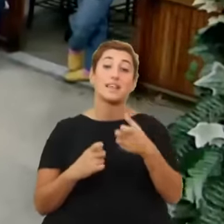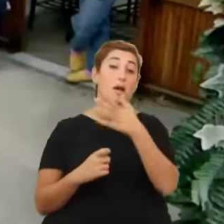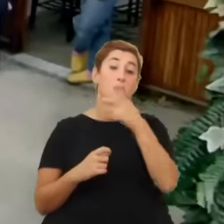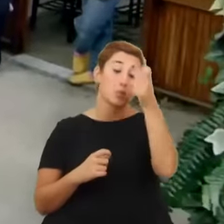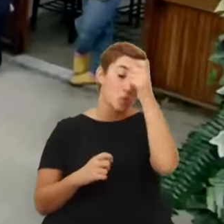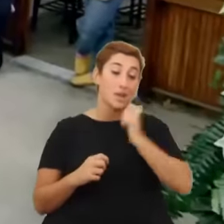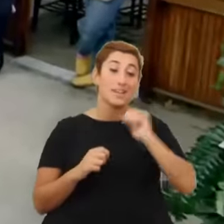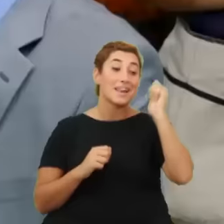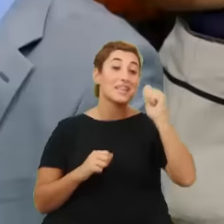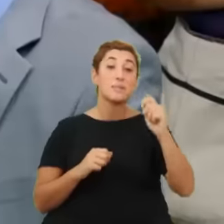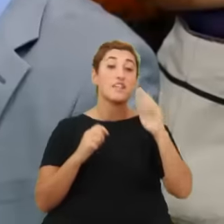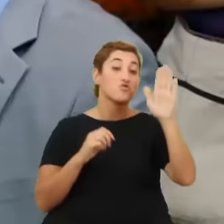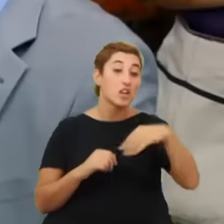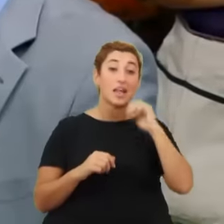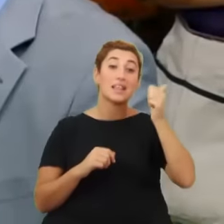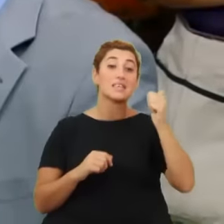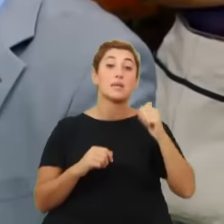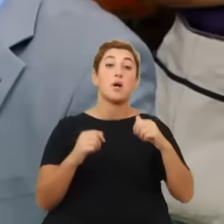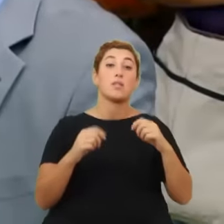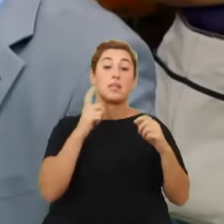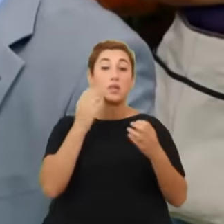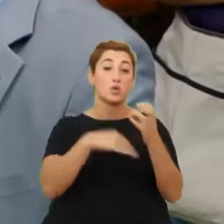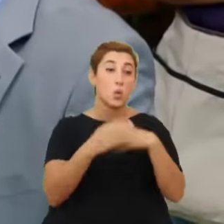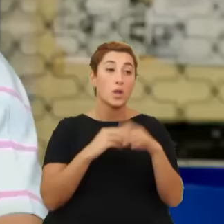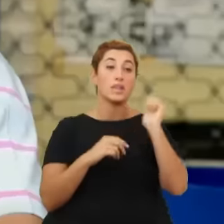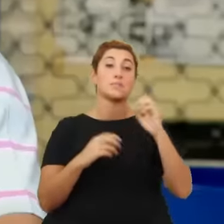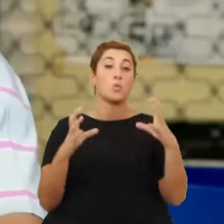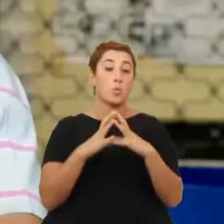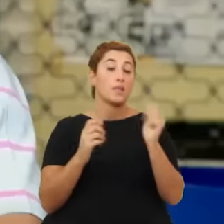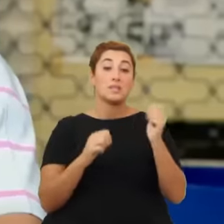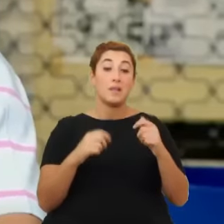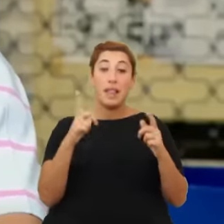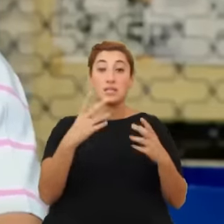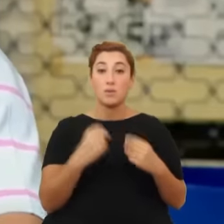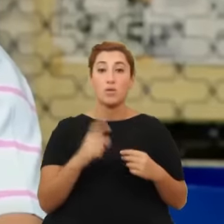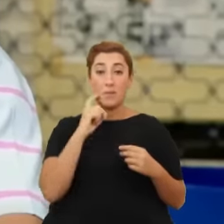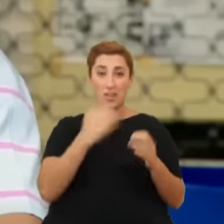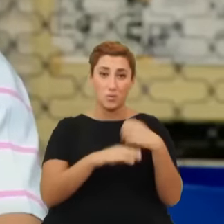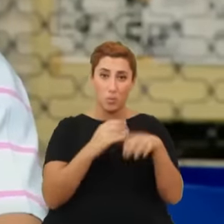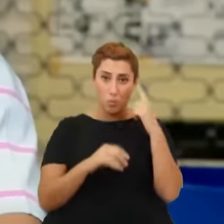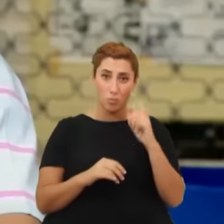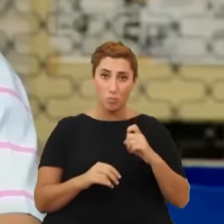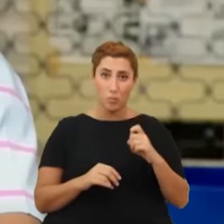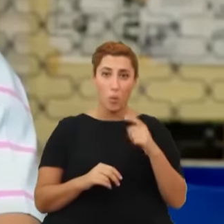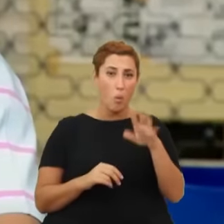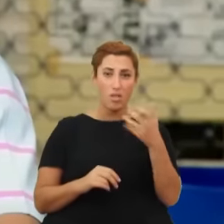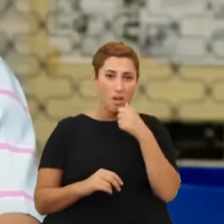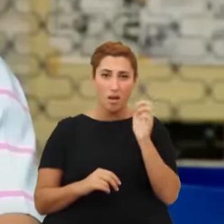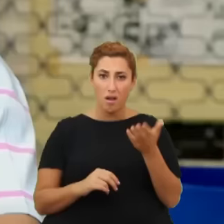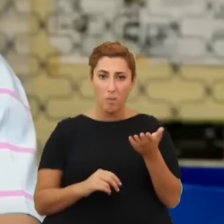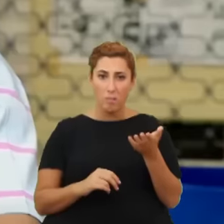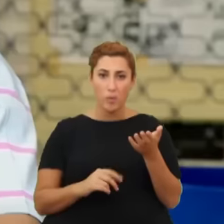Türk ordusunun ne zaman tankçıya, ne zaman topçuya, ne zaman patates soyucusuna ihtiyacı olduğunu? Patates soyucusu mu? O ne abi